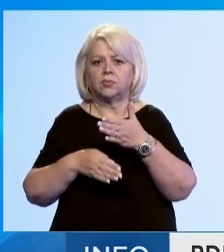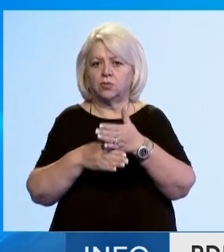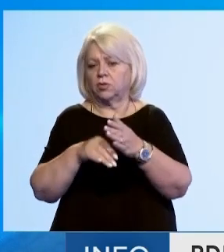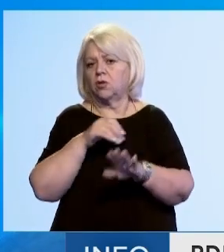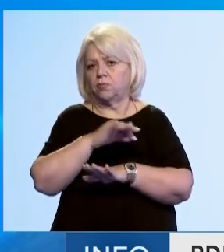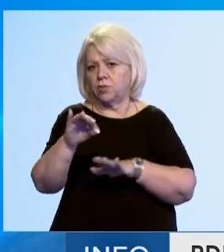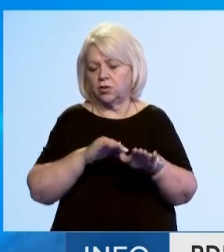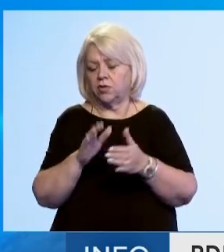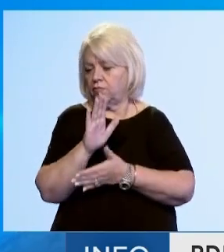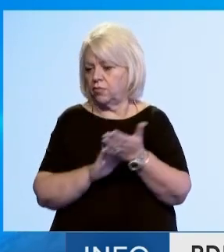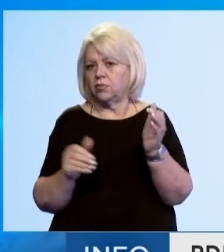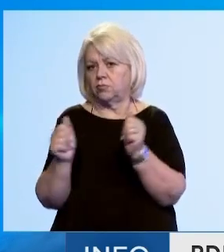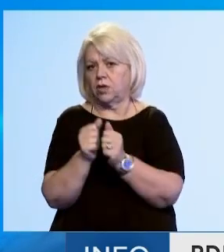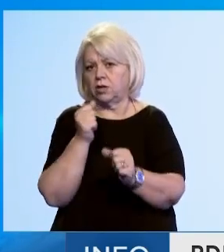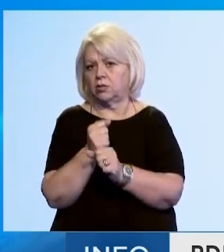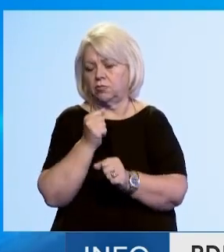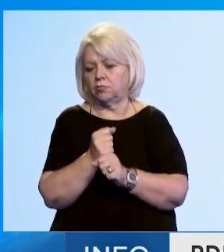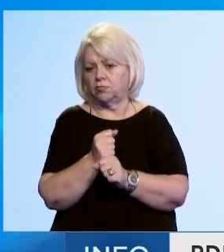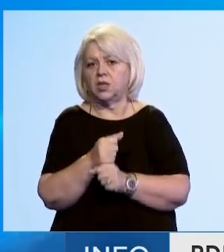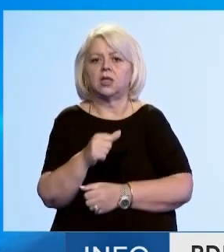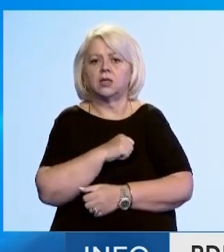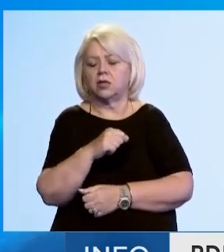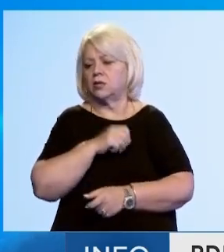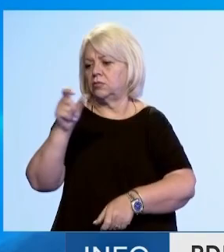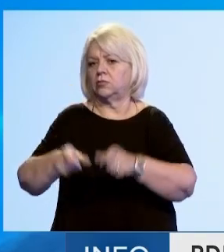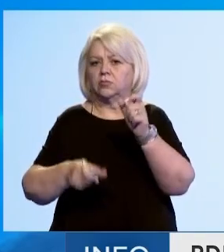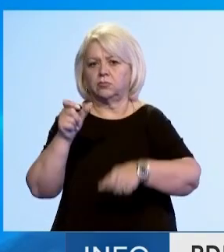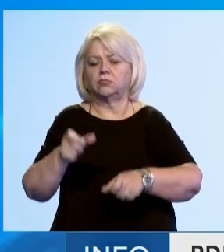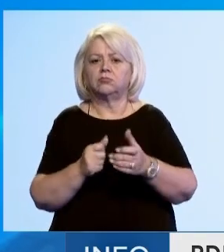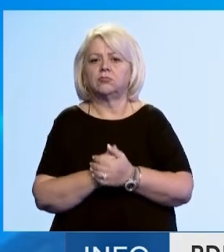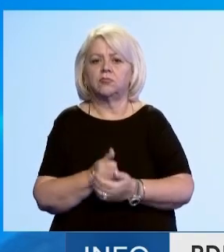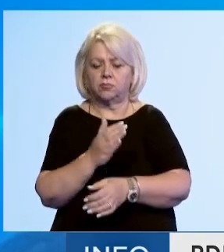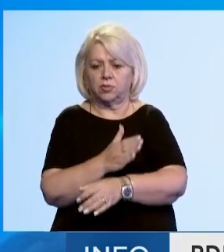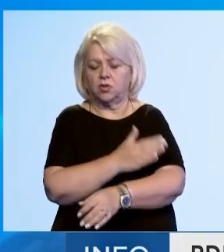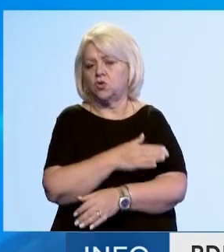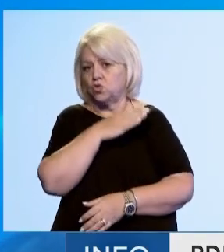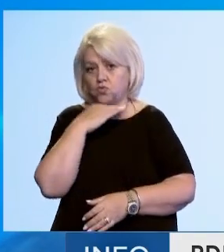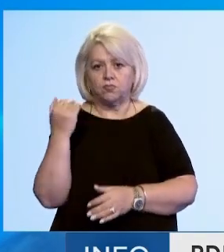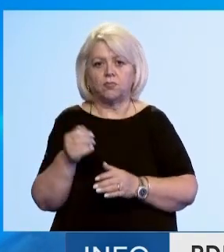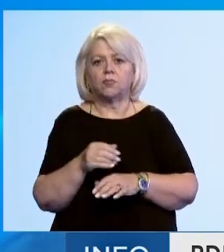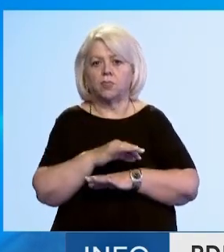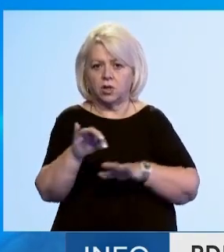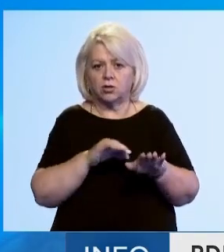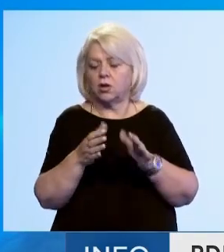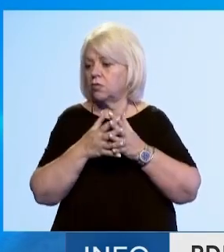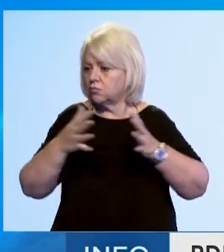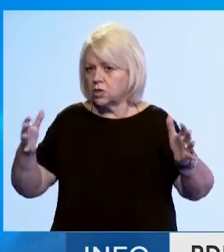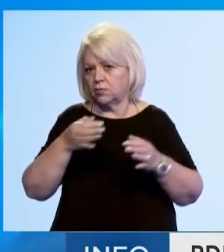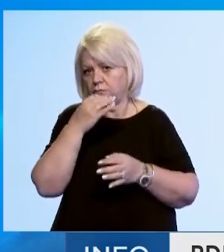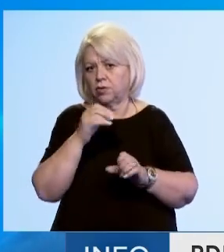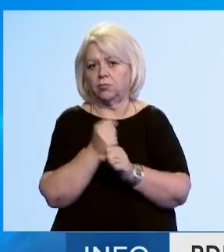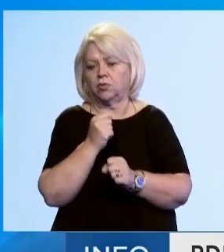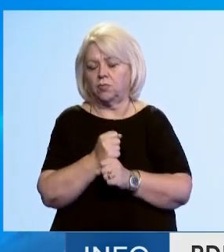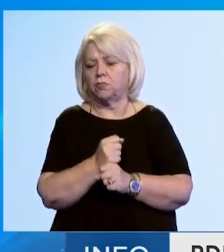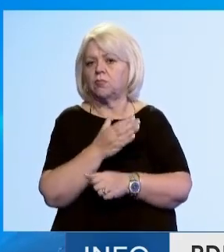të cilat i kemi filluar bashkarisht edhe në interes të qytetarëve Lapjan, të cilat janë shumë projekte të mëdha dhe po bëhet punë e mirë këtu në